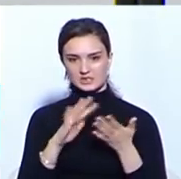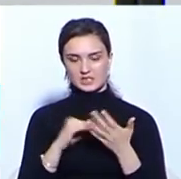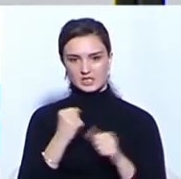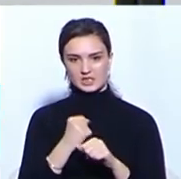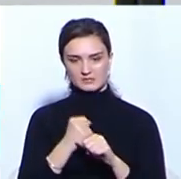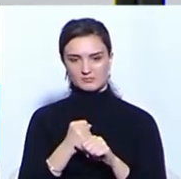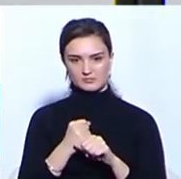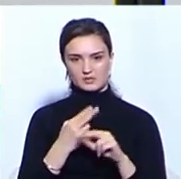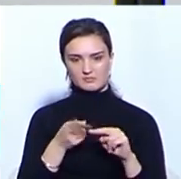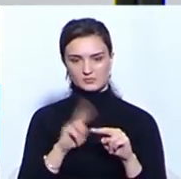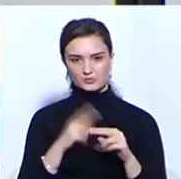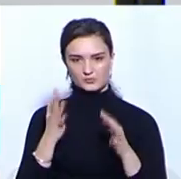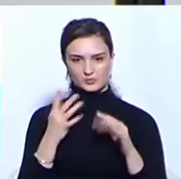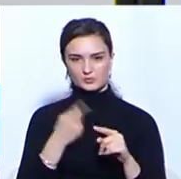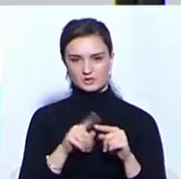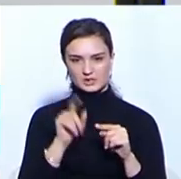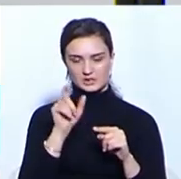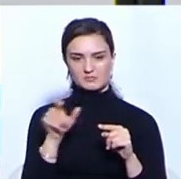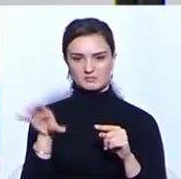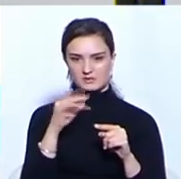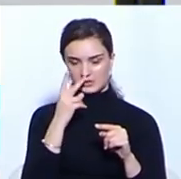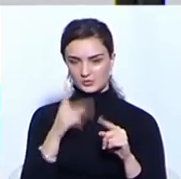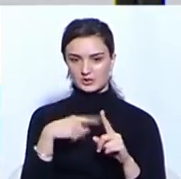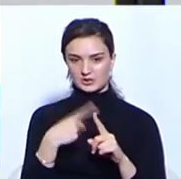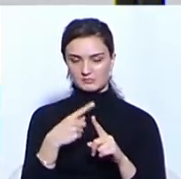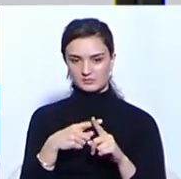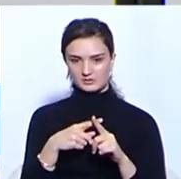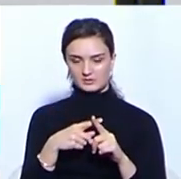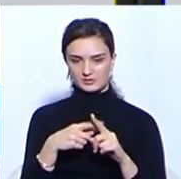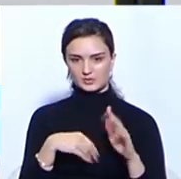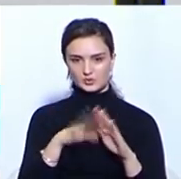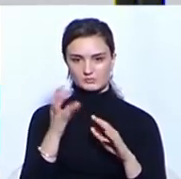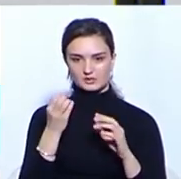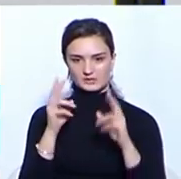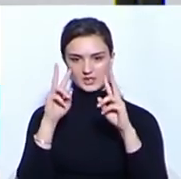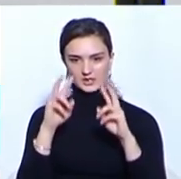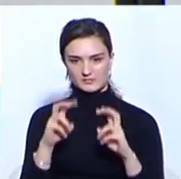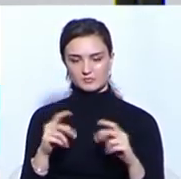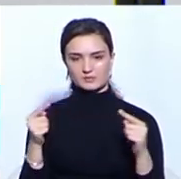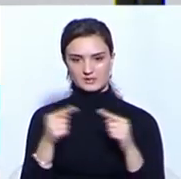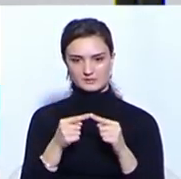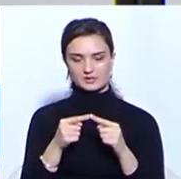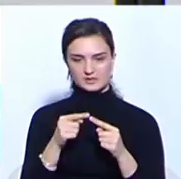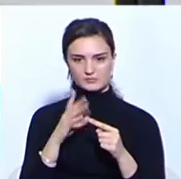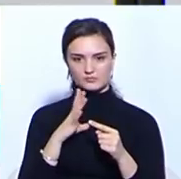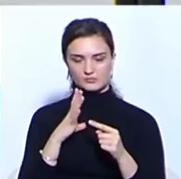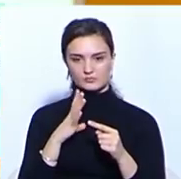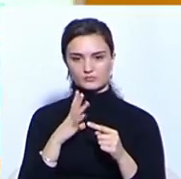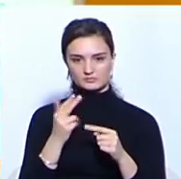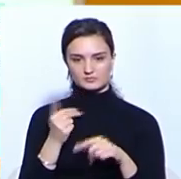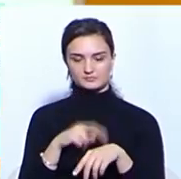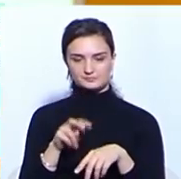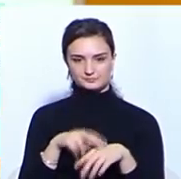გაკეთებული ტესტი და ამიტომ თუ ეს ტესტი ადამიანმა ნახა რომ დადებითია, ყოველთვის ჯობია ის კიდევ გადამოწმებული და დამტკიცებული იქნას